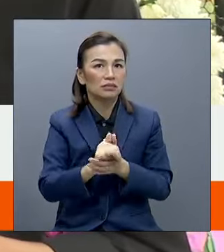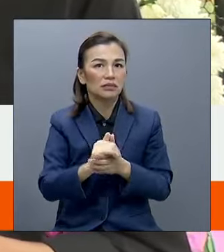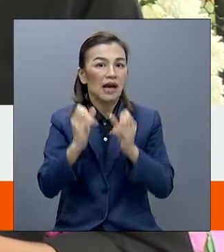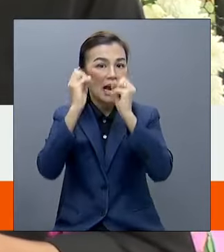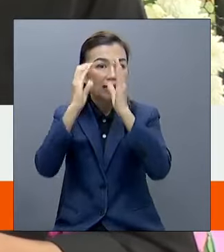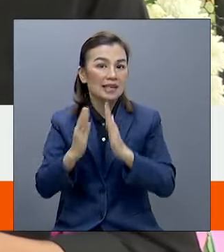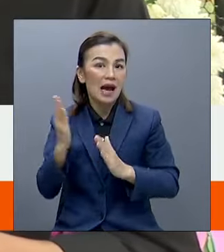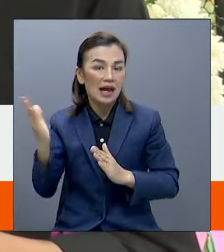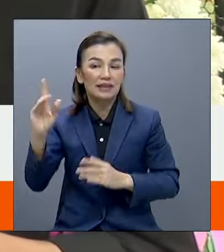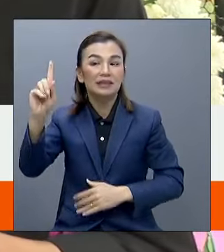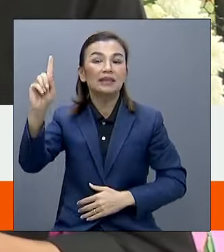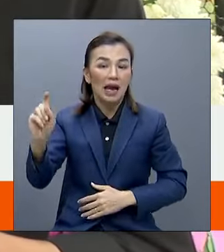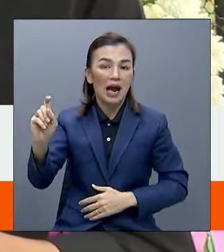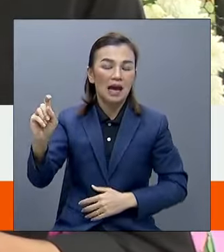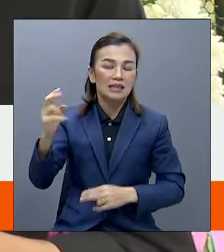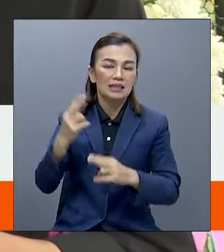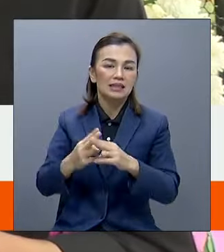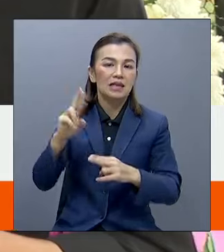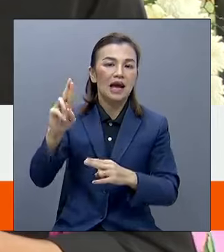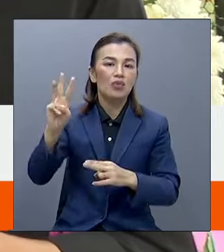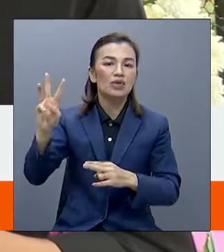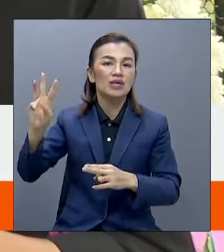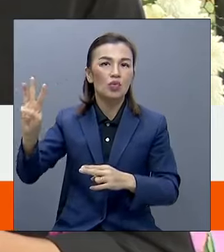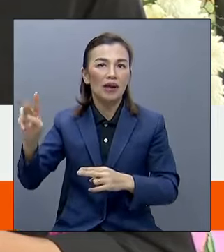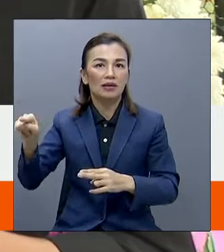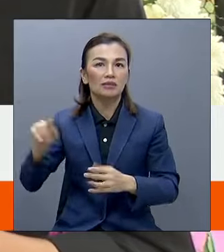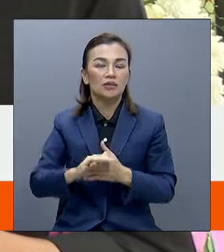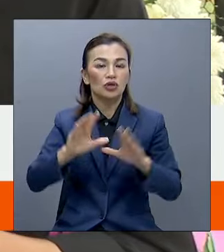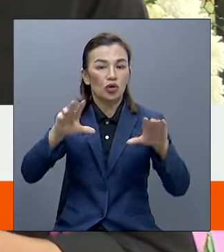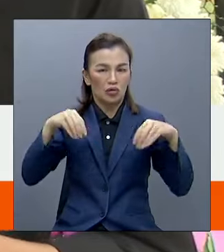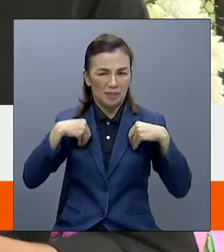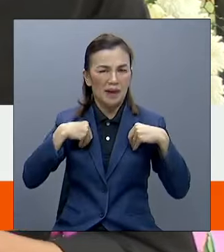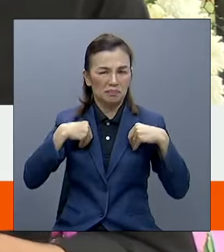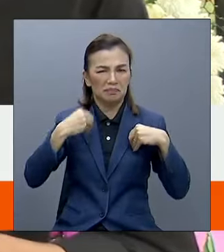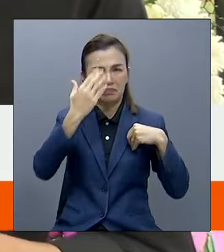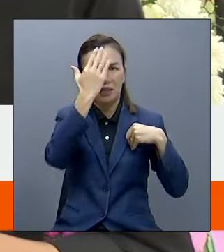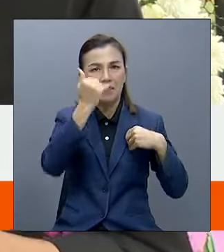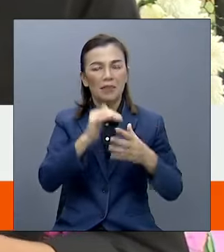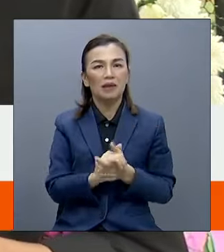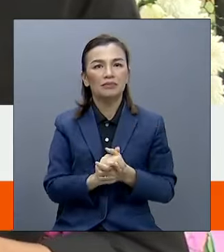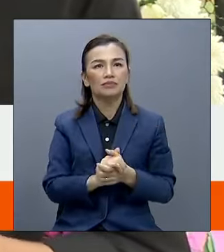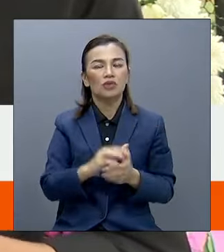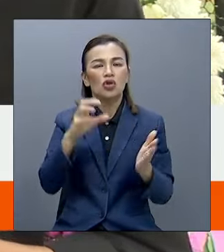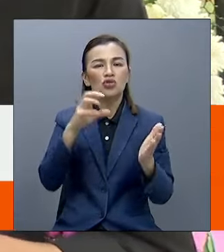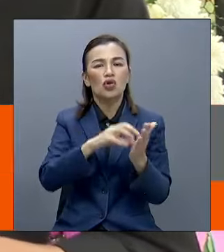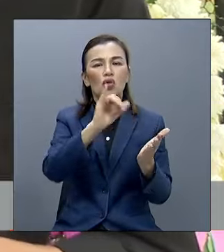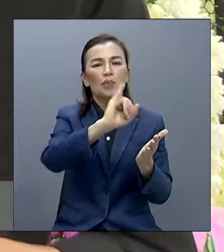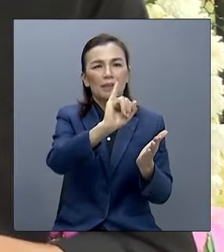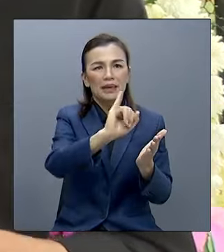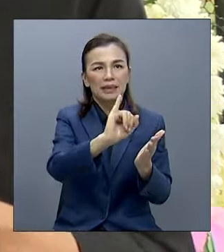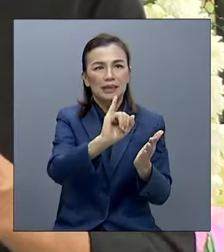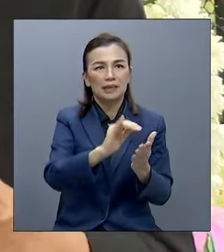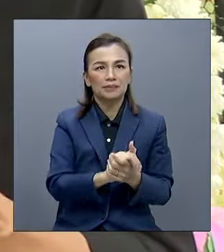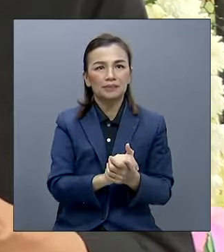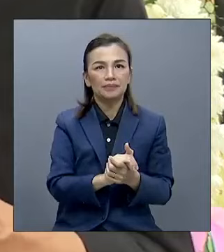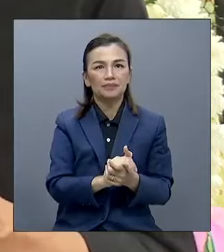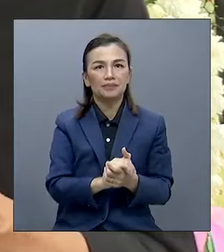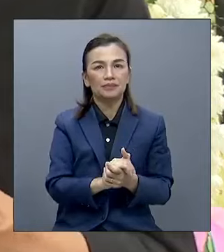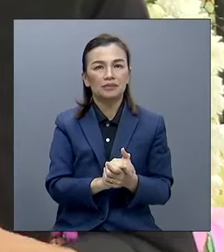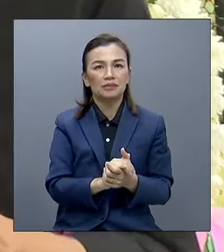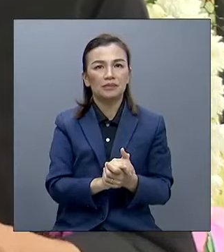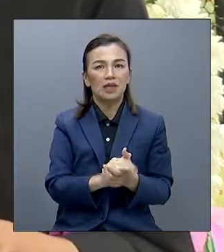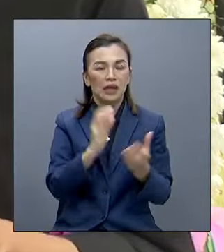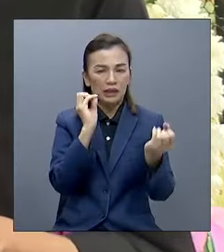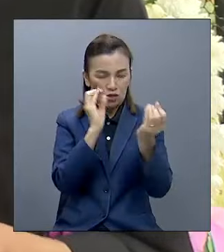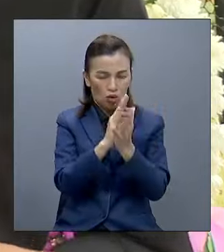ณเนี่ยก็เหมือนกับก็ต้องยอมรับว่าบังเอิญโชคร้ายที่เจอผลกระทบจ